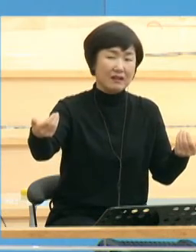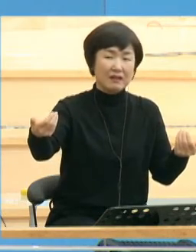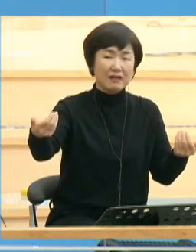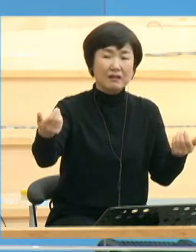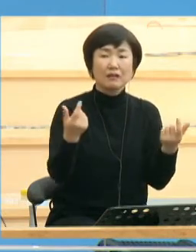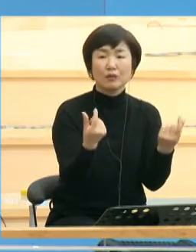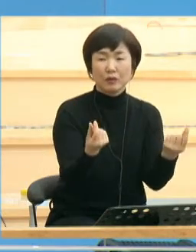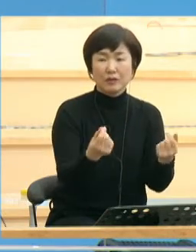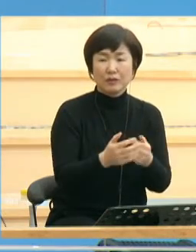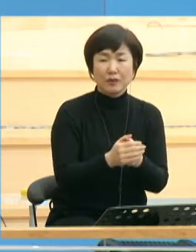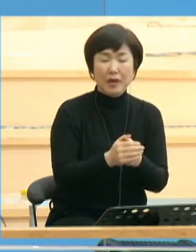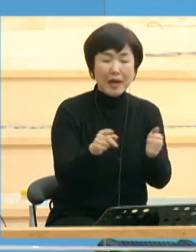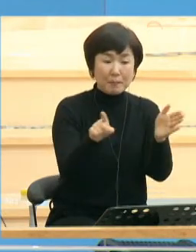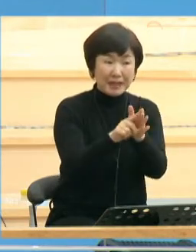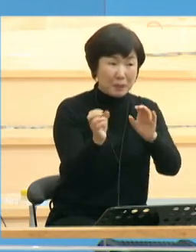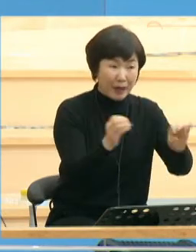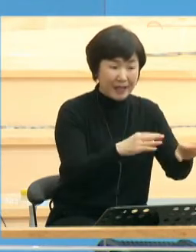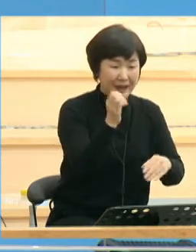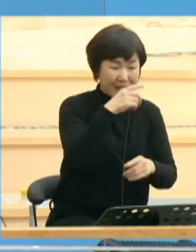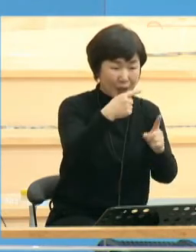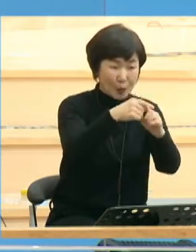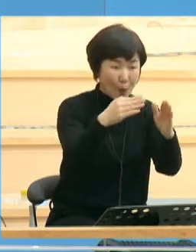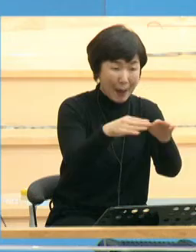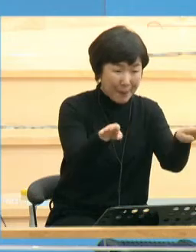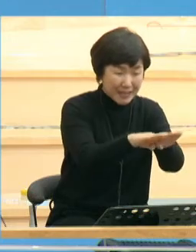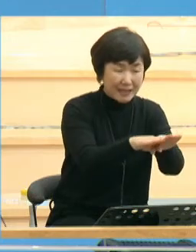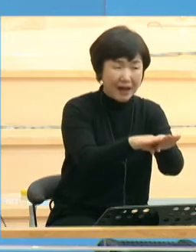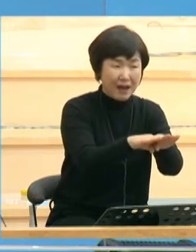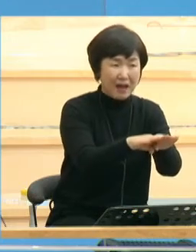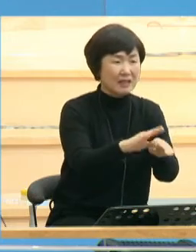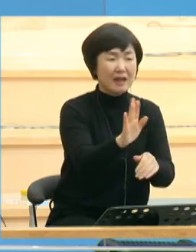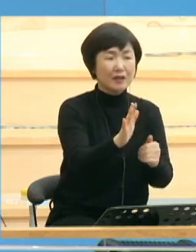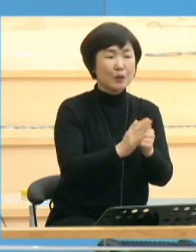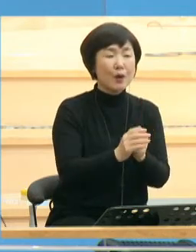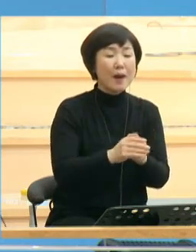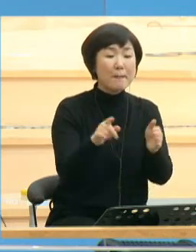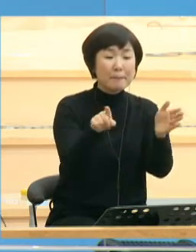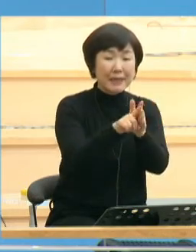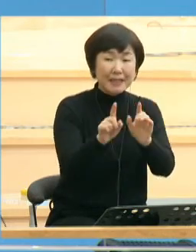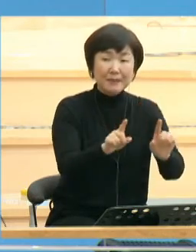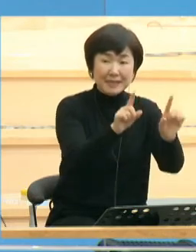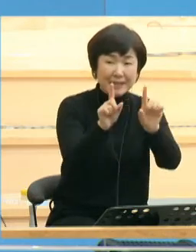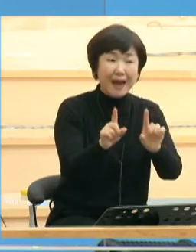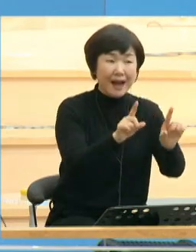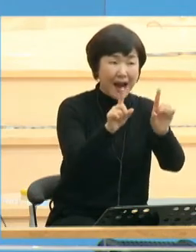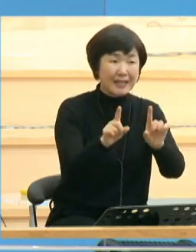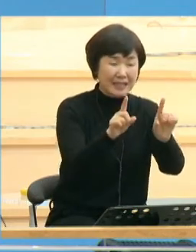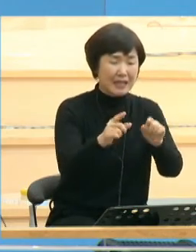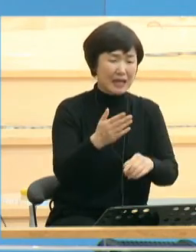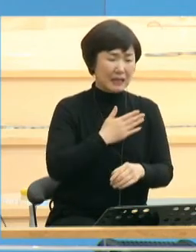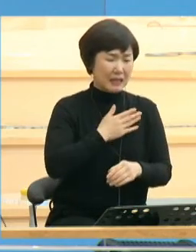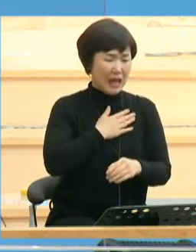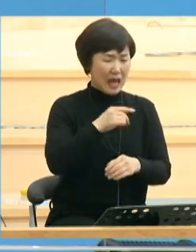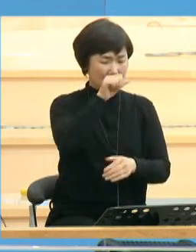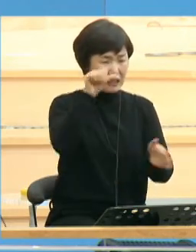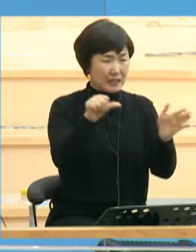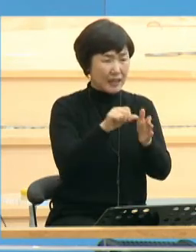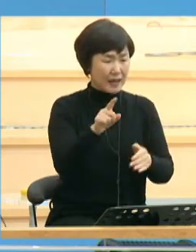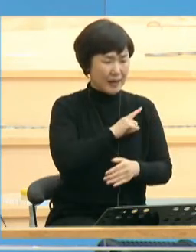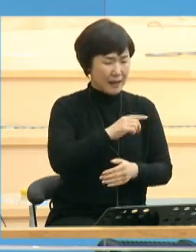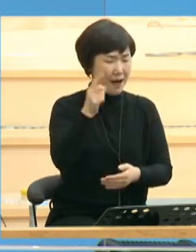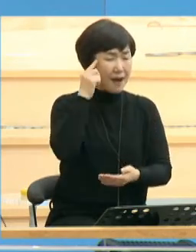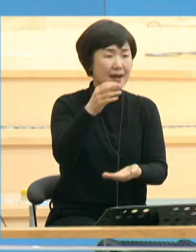믿음을 버린다 단순히 교회 안 나온다 이게 아니라 믿음 생활을 내 삶의 가창 중요한 가치관으로 여기 있는